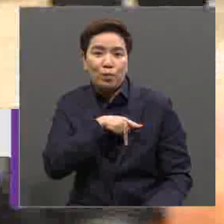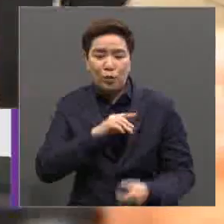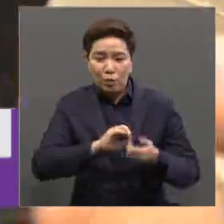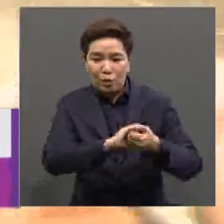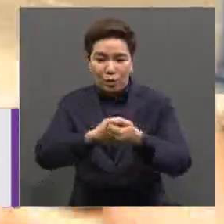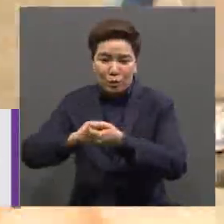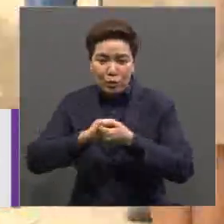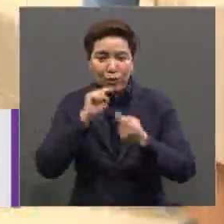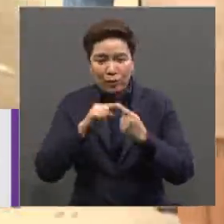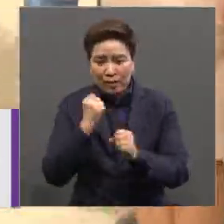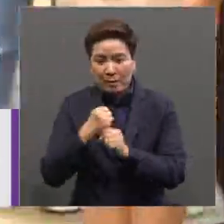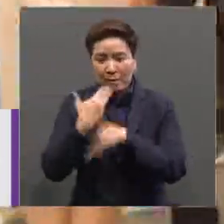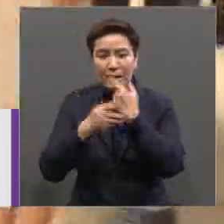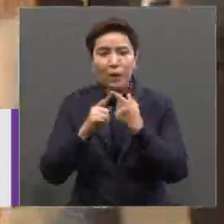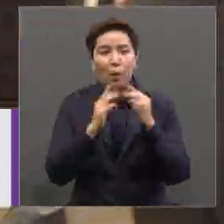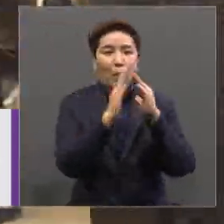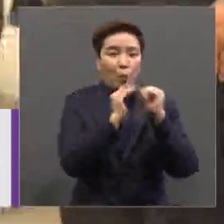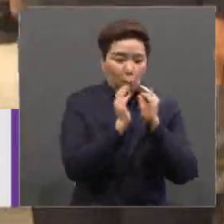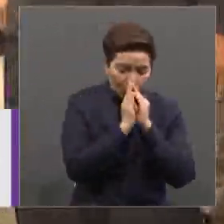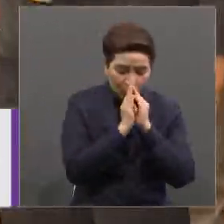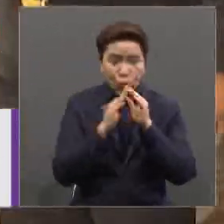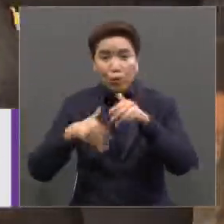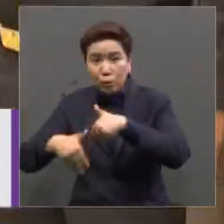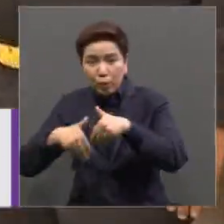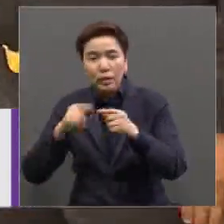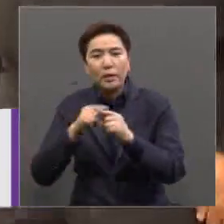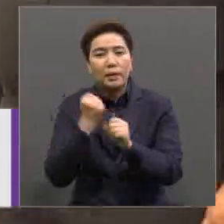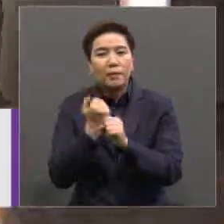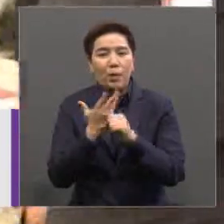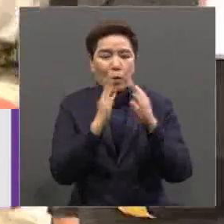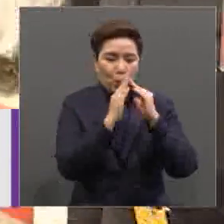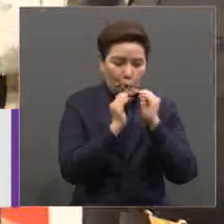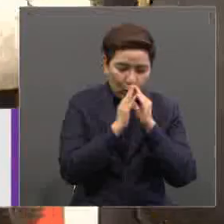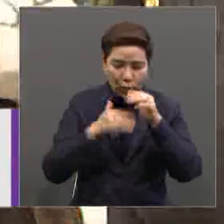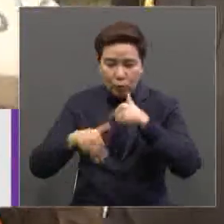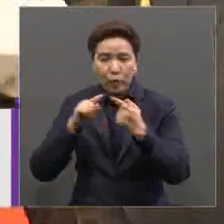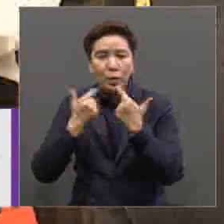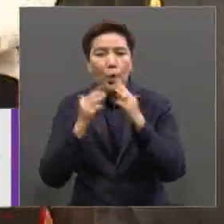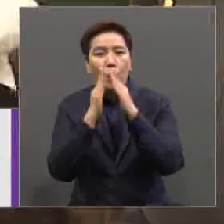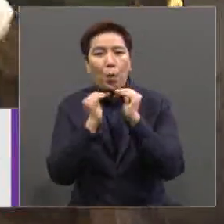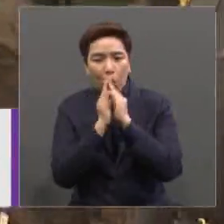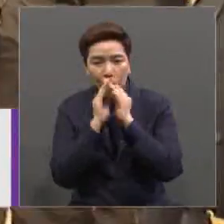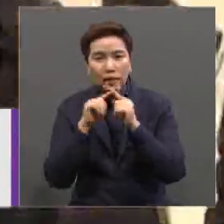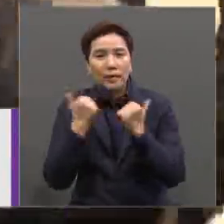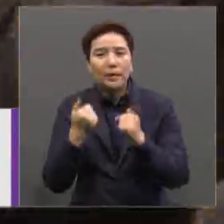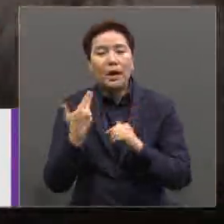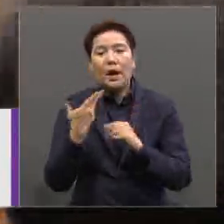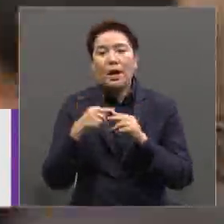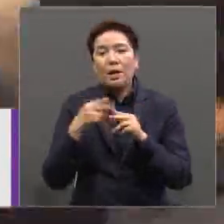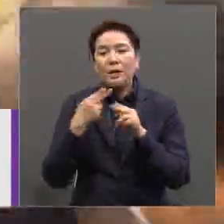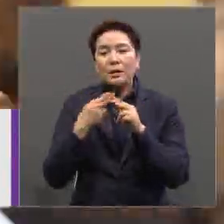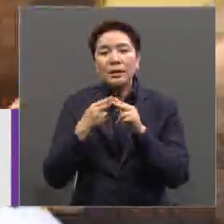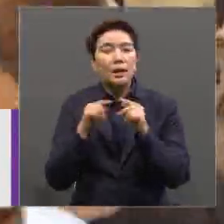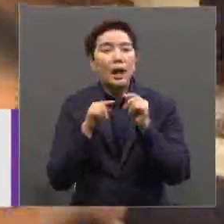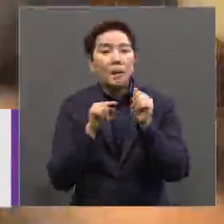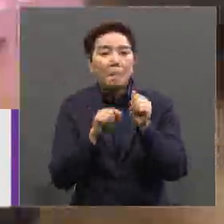มมือในการพัฒนาระหว่างวัดกับชุมชนในการพัฒนาระหว่างวัดกับชุมชนที่วัดหุบกระทิงตำบลเบิก